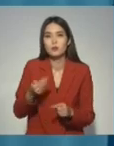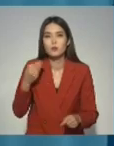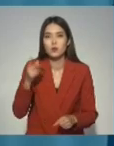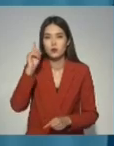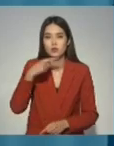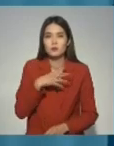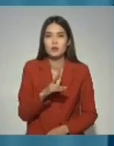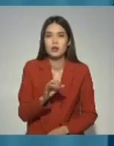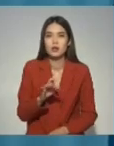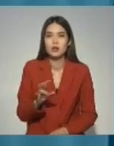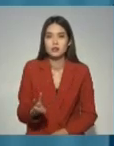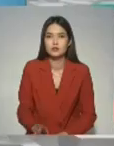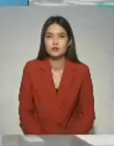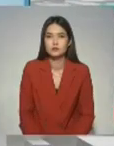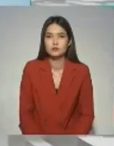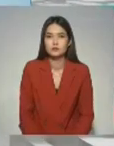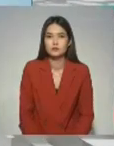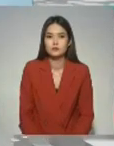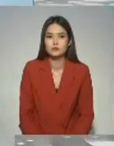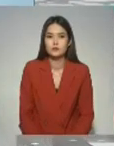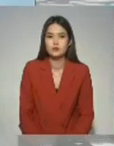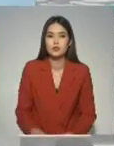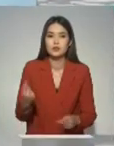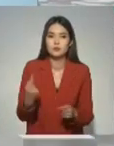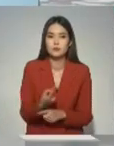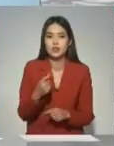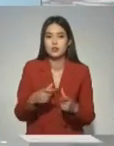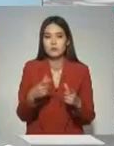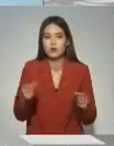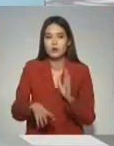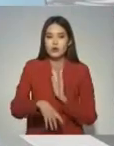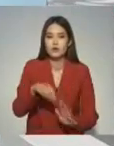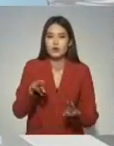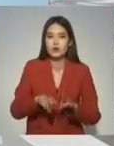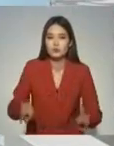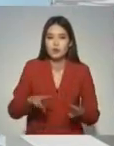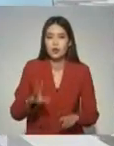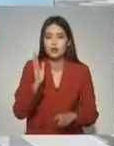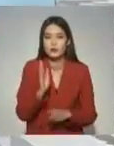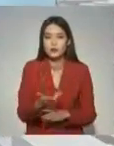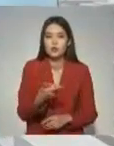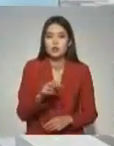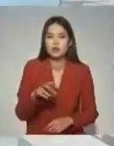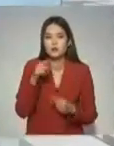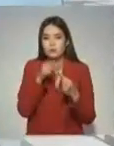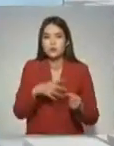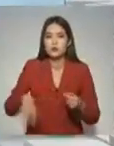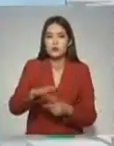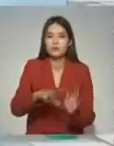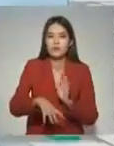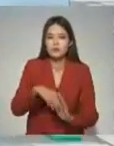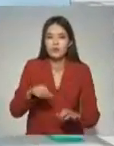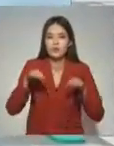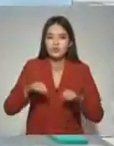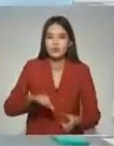полгода, подчеркнул Карин. Впервые в бюллетенях на выборах в Мажилисы и Маслихаты будет графа против всех. В выборах имеют право